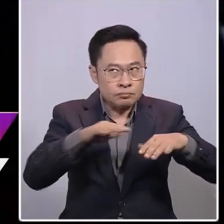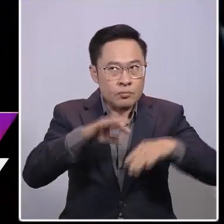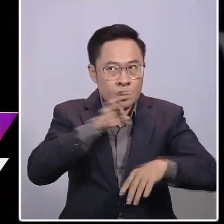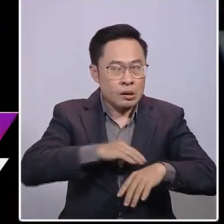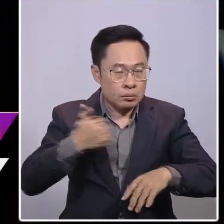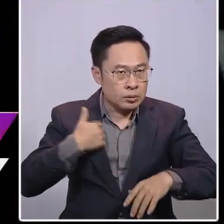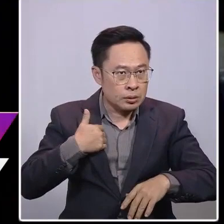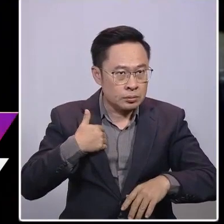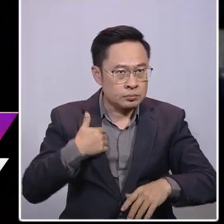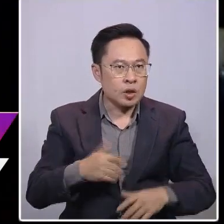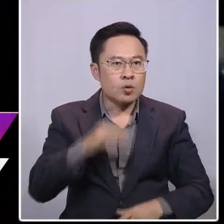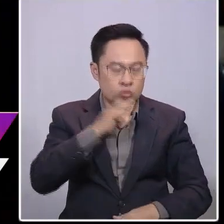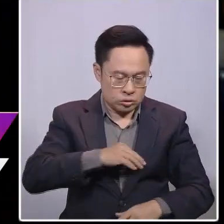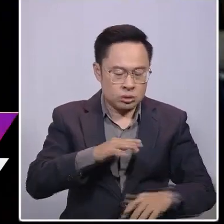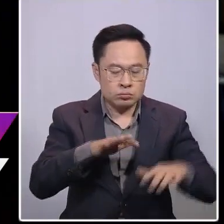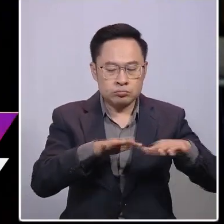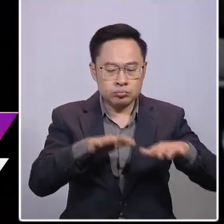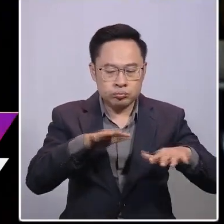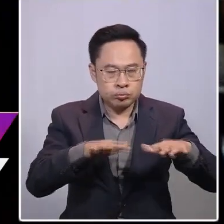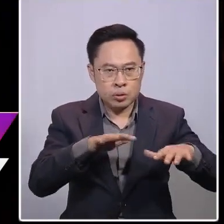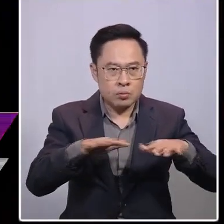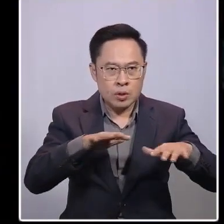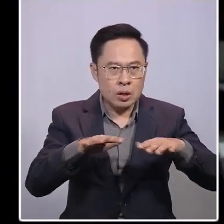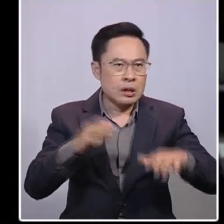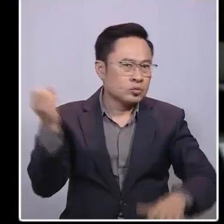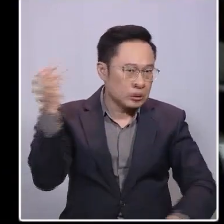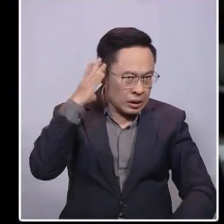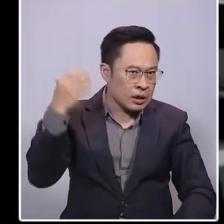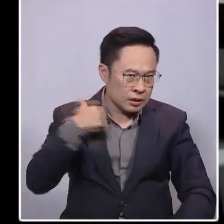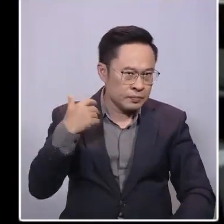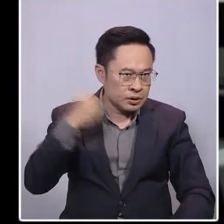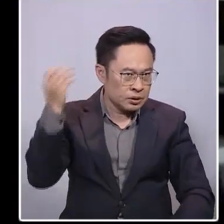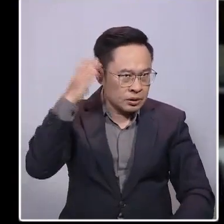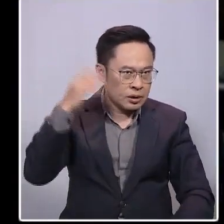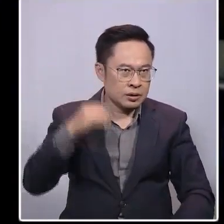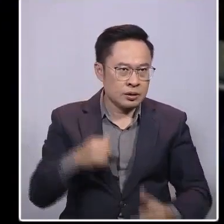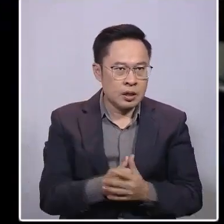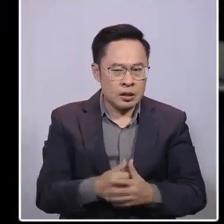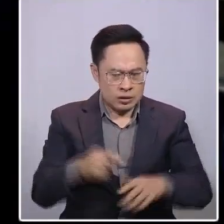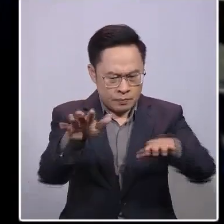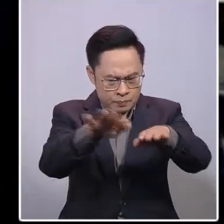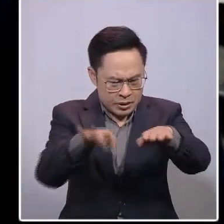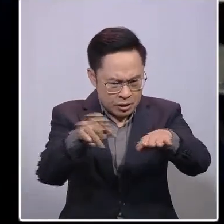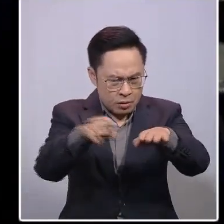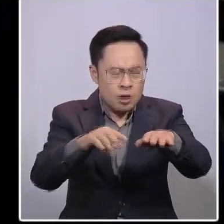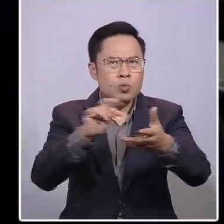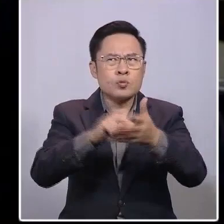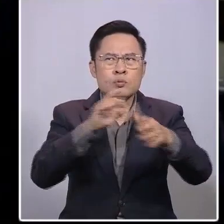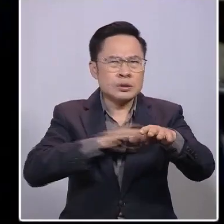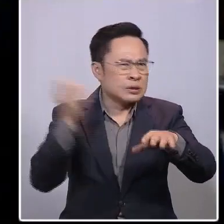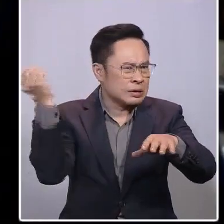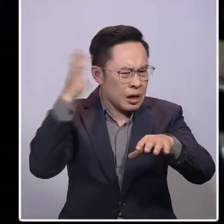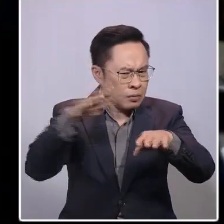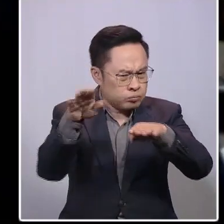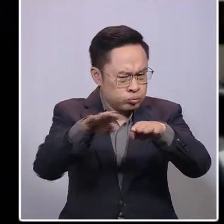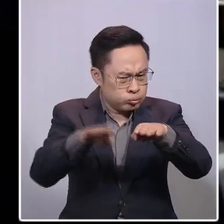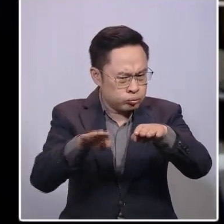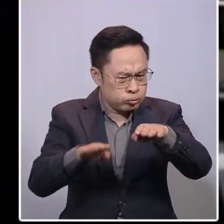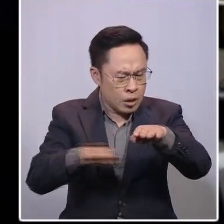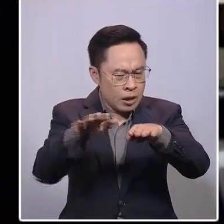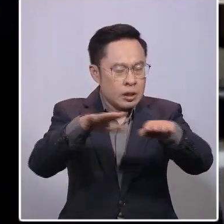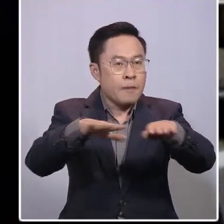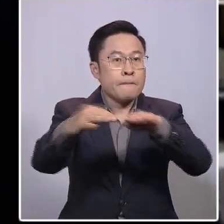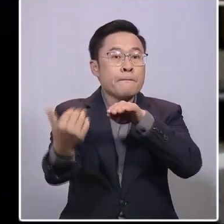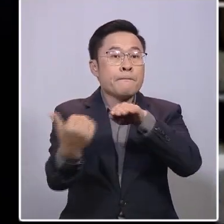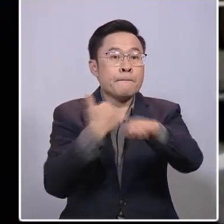หมแผ่นดินไหว รู้ได้เลยค่ะไม่รู้ว่าเสียงอะไรมันมาจากไหนเหมือนมันวิ่งตามถนนมัน ตกใจไหมครับ